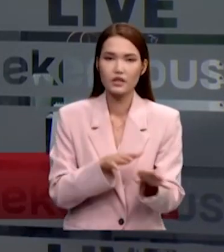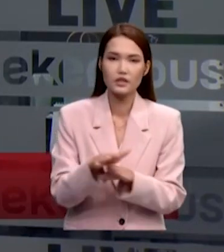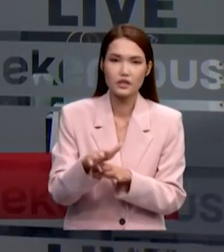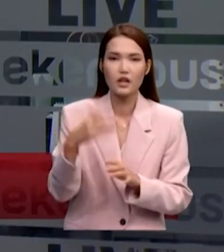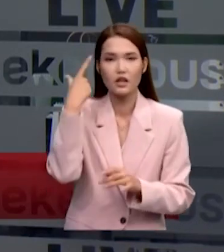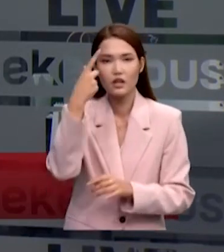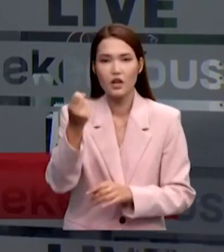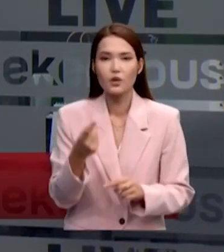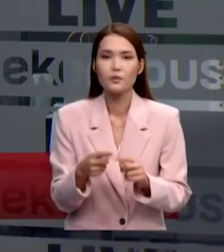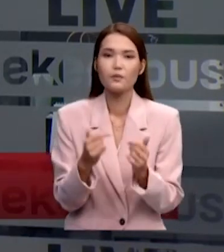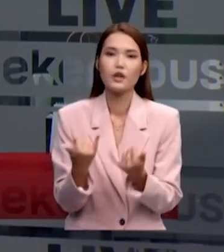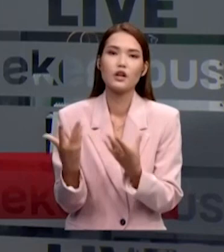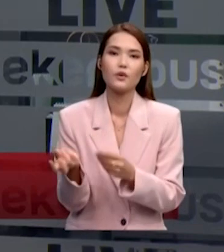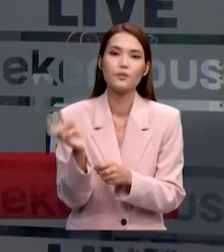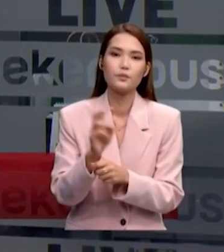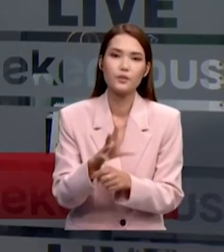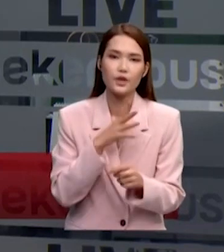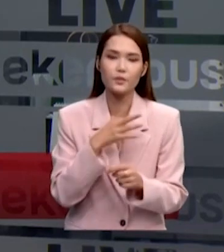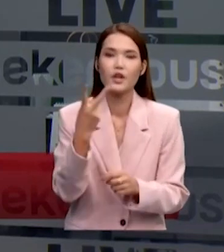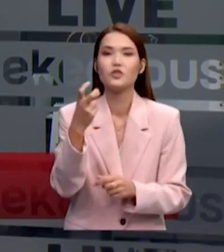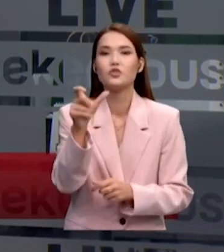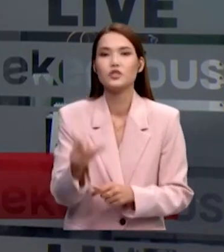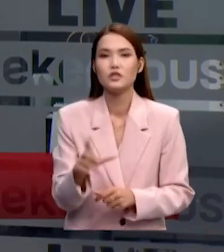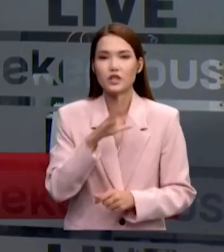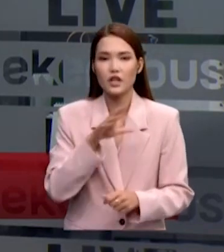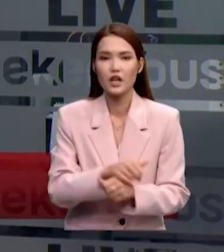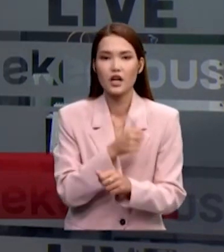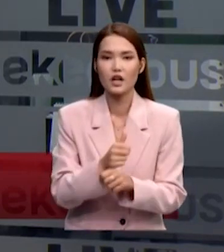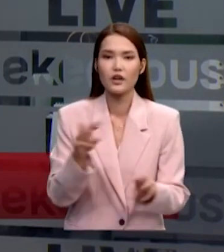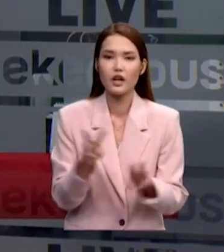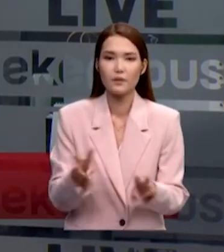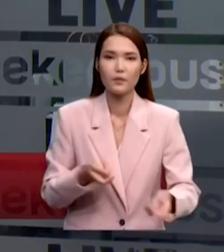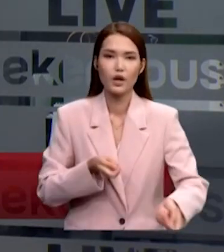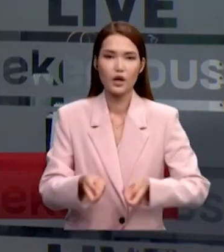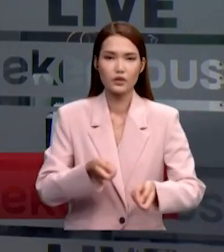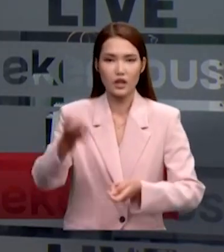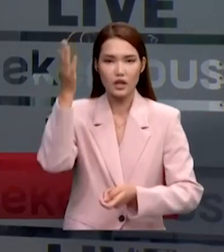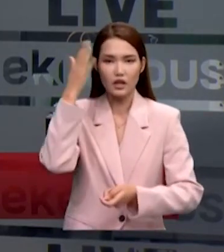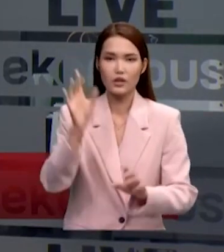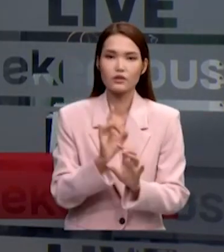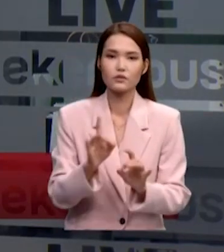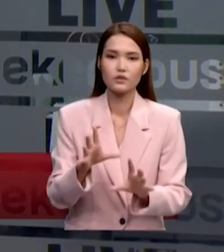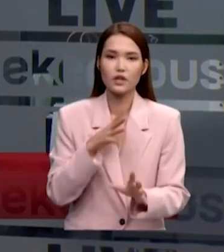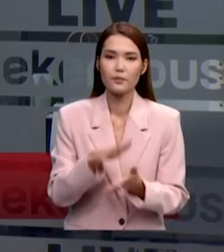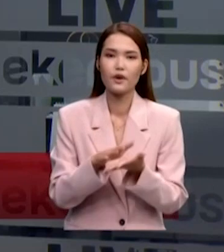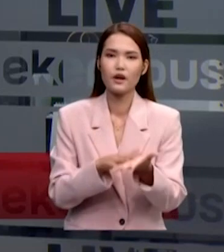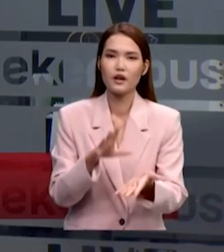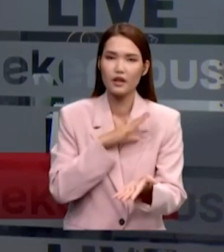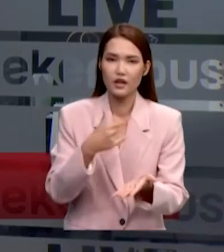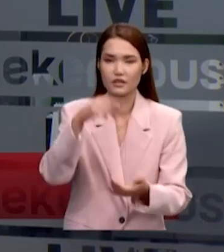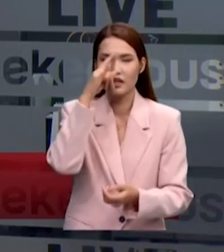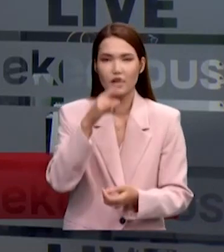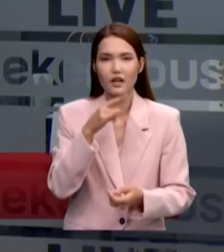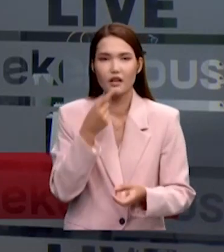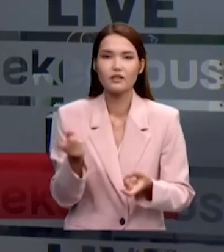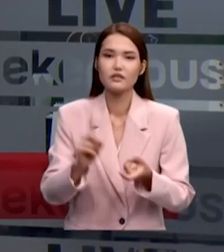делегации, прибывшей сегодня, 200 человек. Возглавил ее министр промышленности и торговли Афганистана Нуриддин Азизи. Казахстанская страна